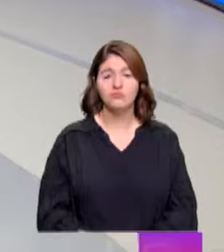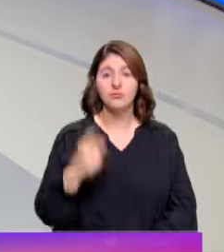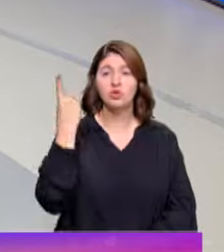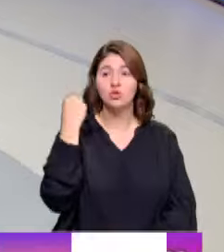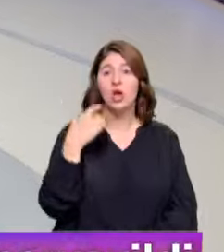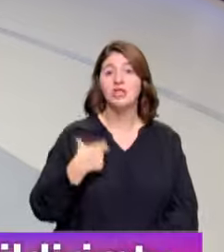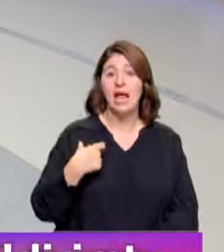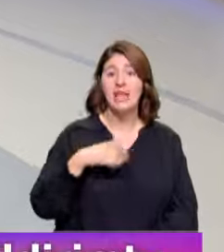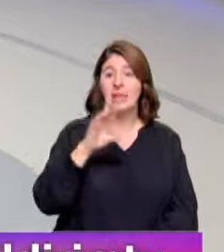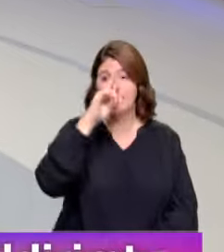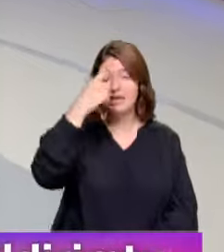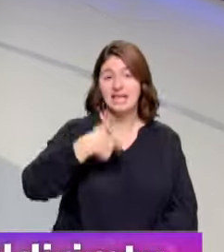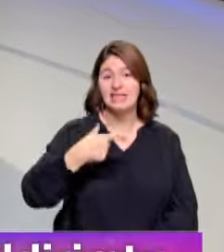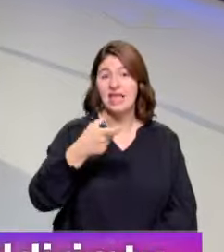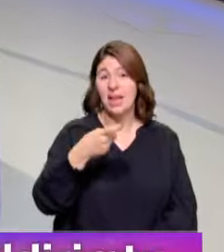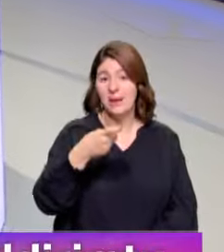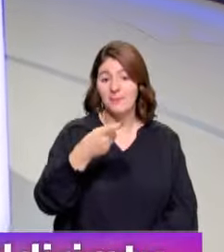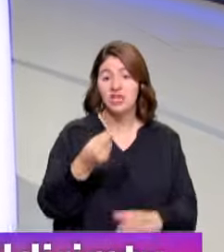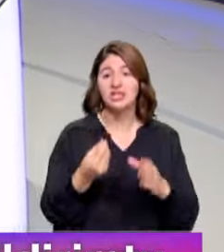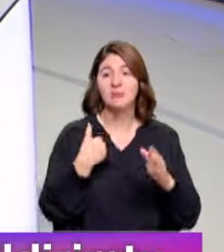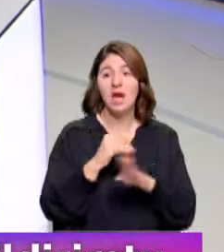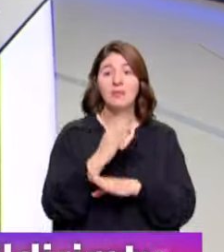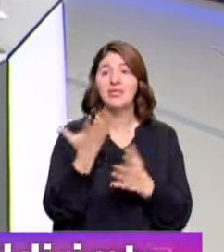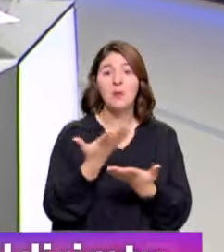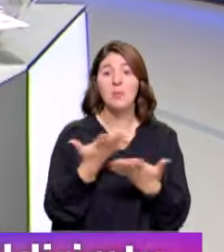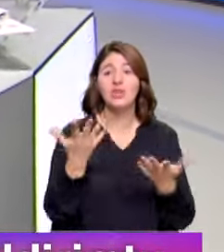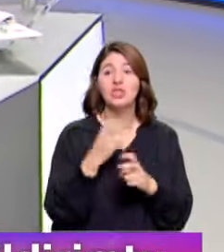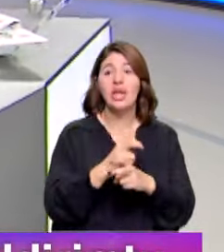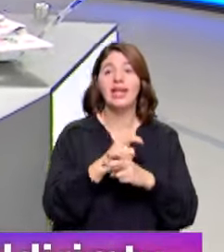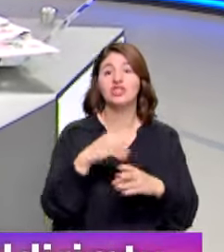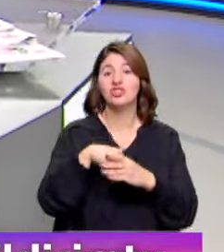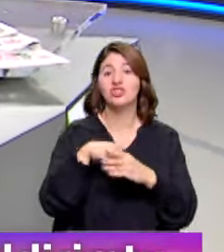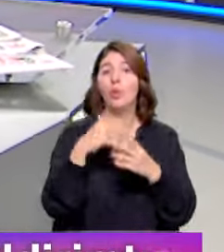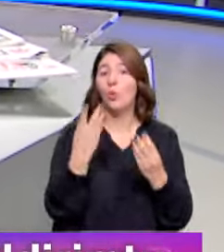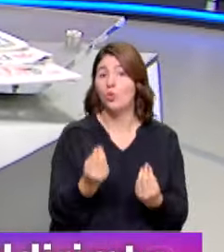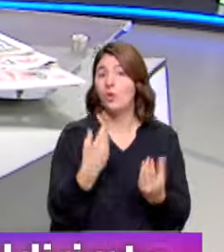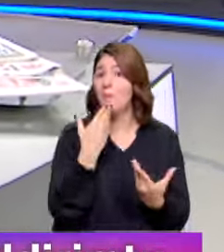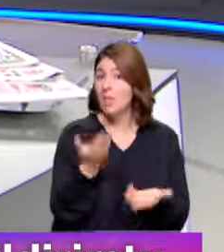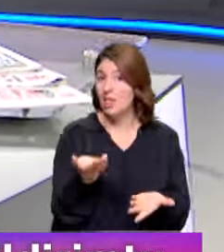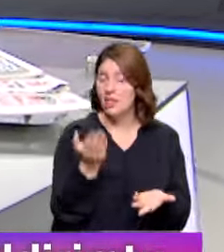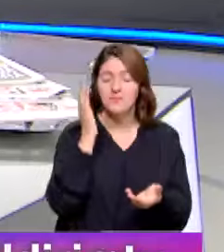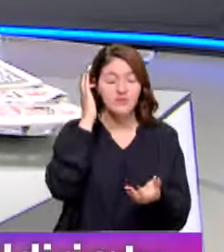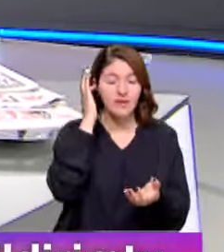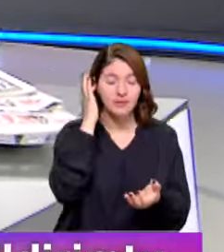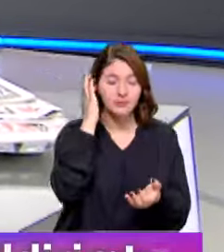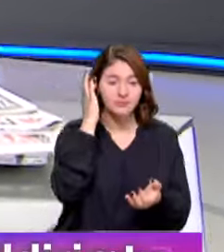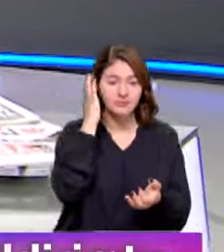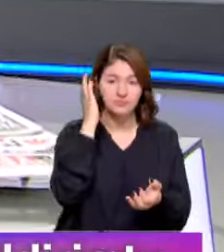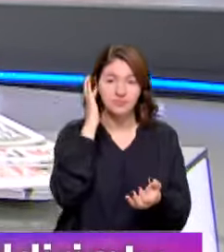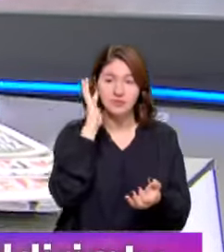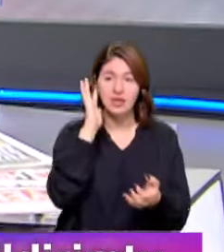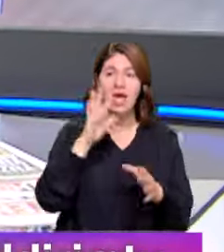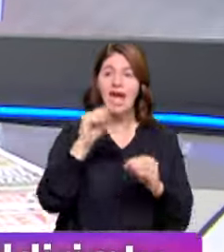Dün özellikle bireysel silahlanmanın yaşamlarımızı ne kadar büyük tehdit altında bıraktığından bahsetmiştik ve